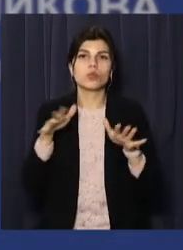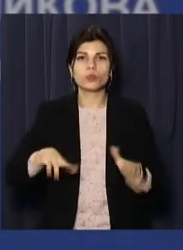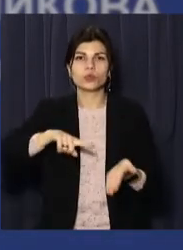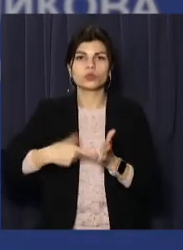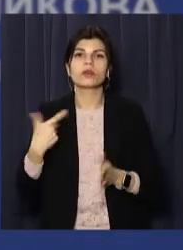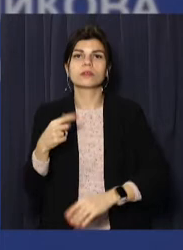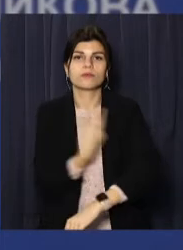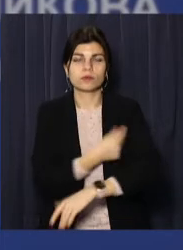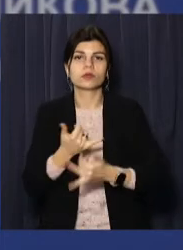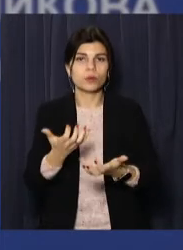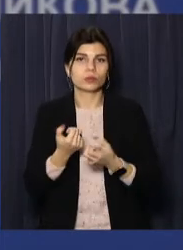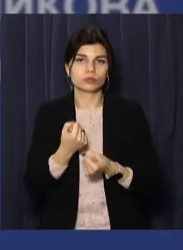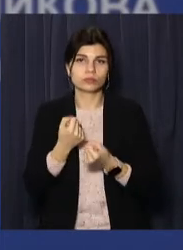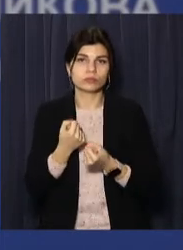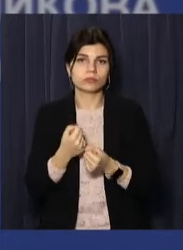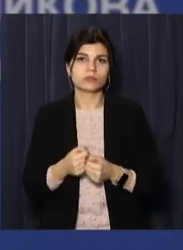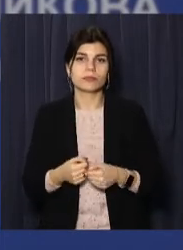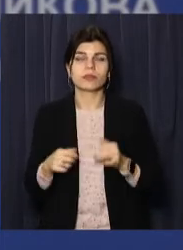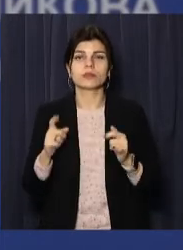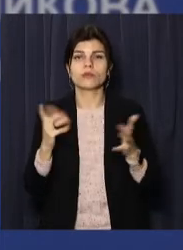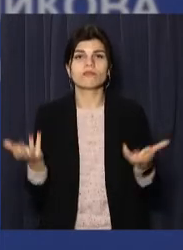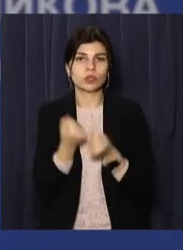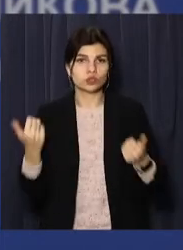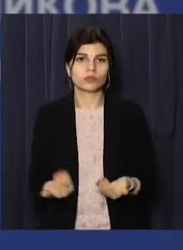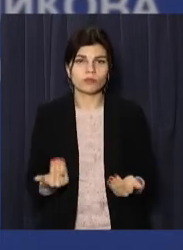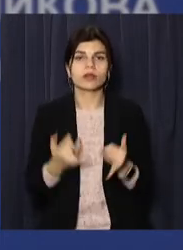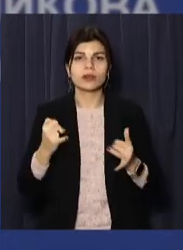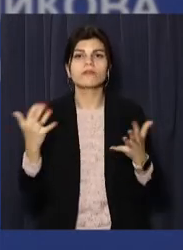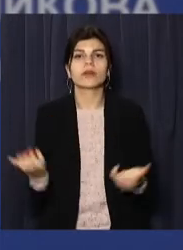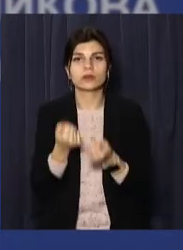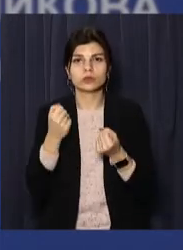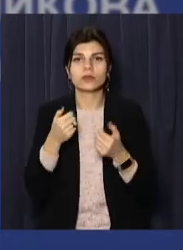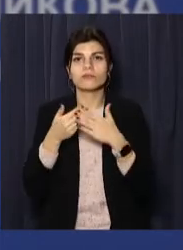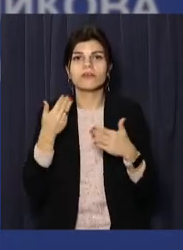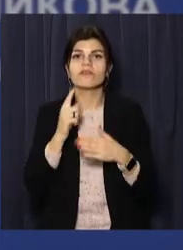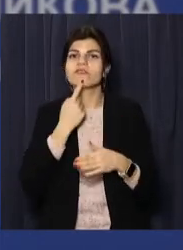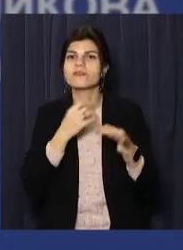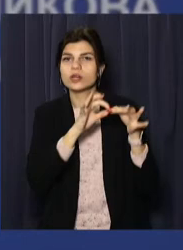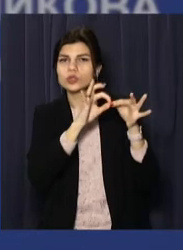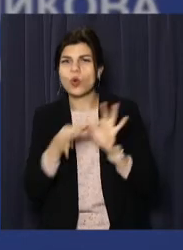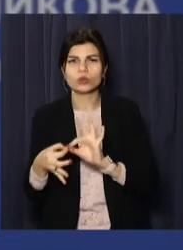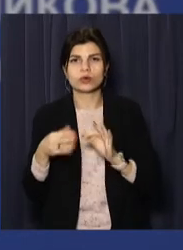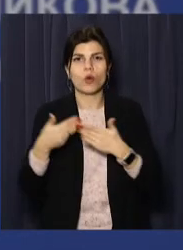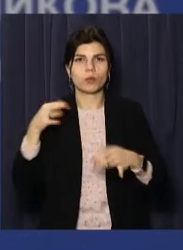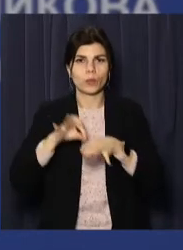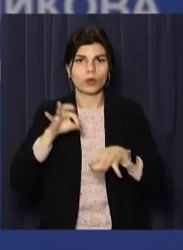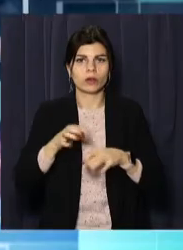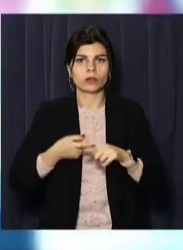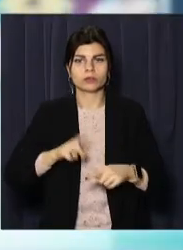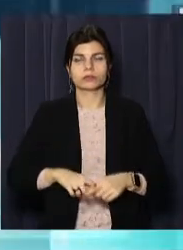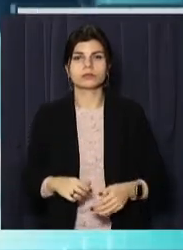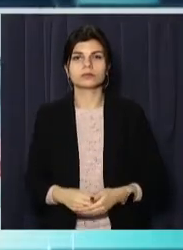вакцинації і одержали щеплення. Врятувати життя та врятувати від важких ускладнень.